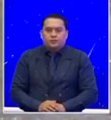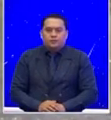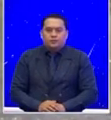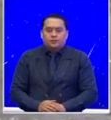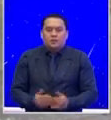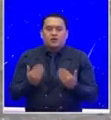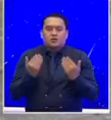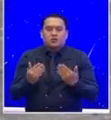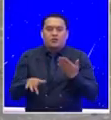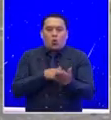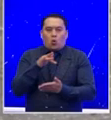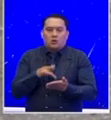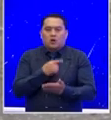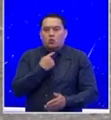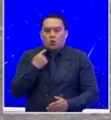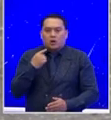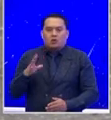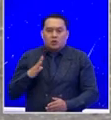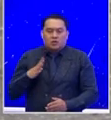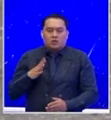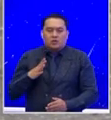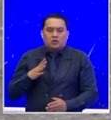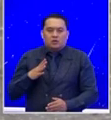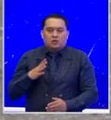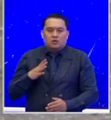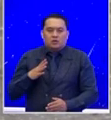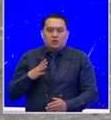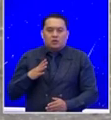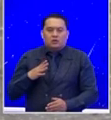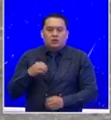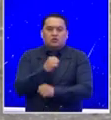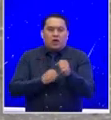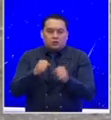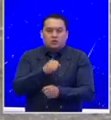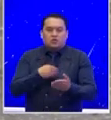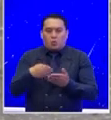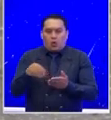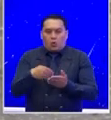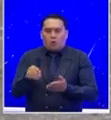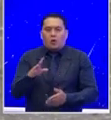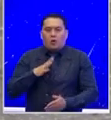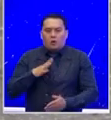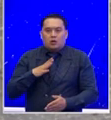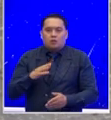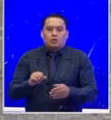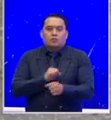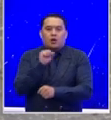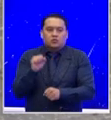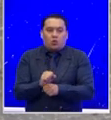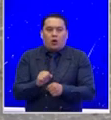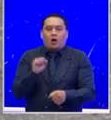Сегодня ездил в город Талдыкурган, в АКЛ, ездил за запчастями. На посту